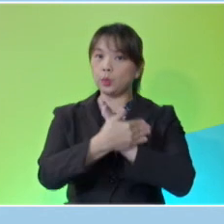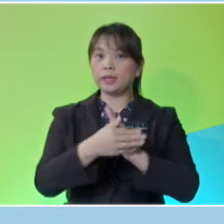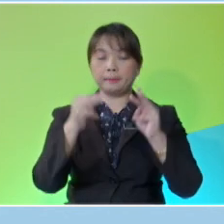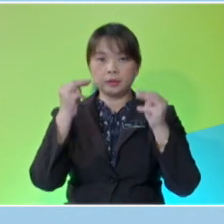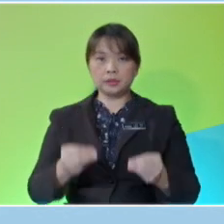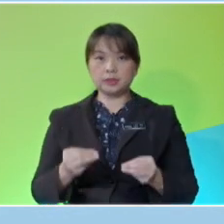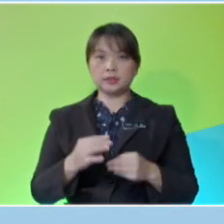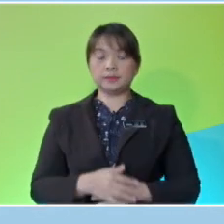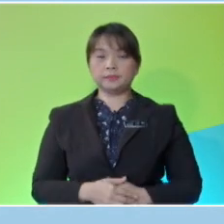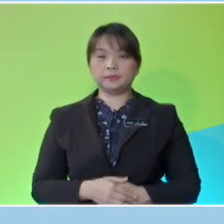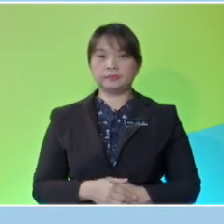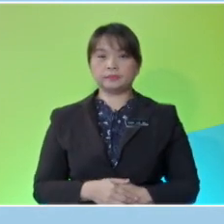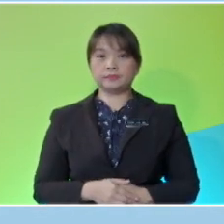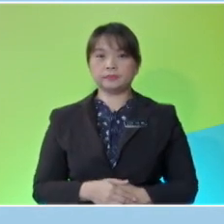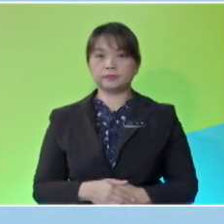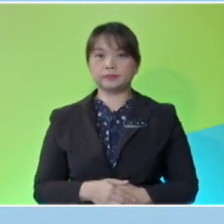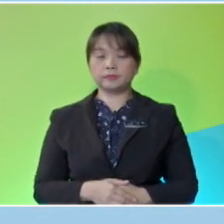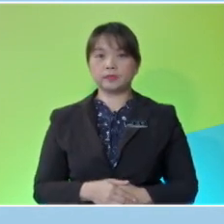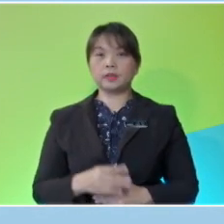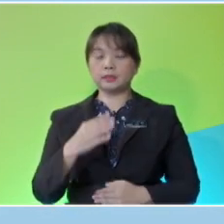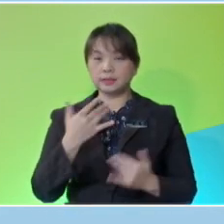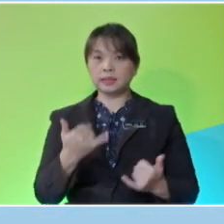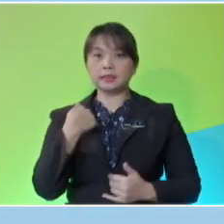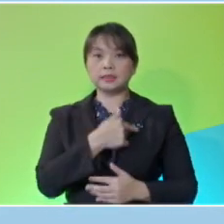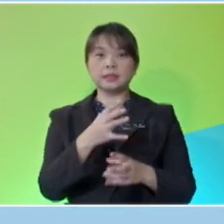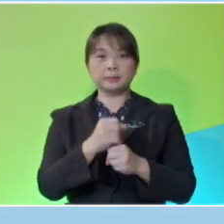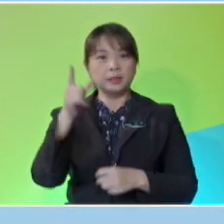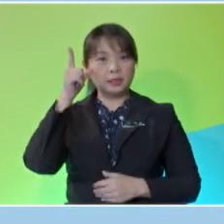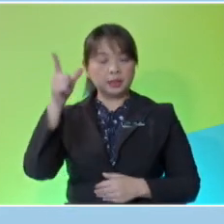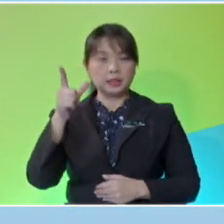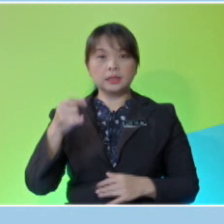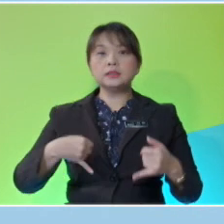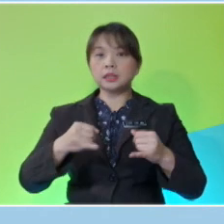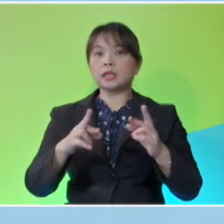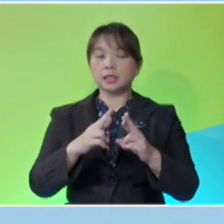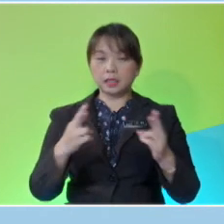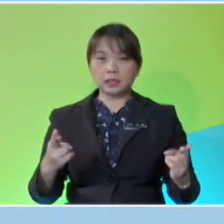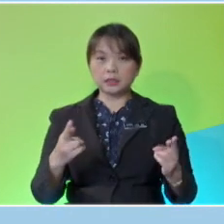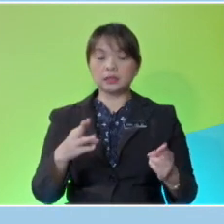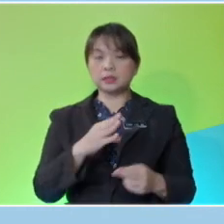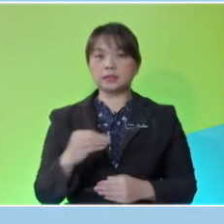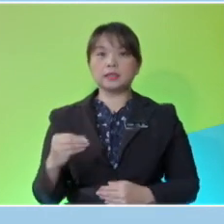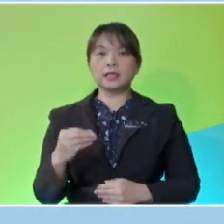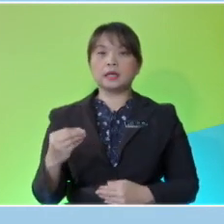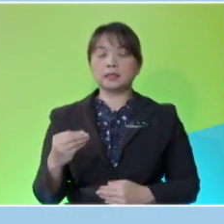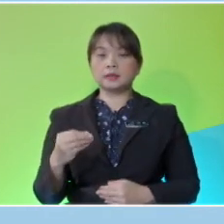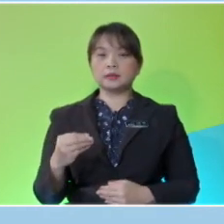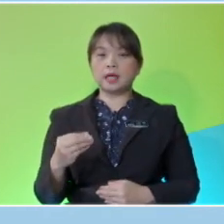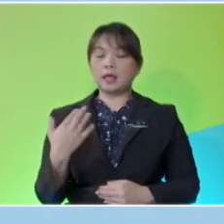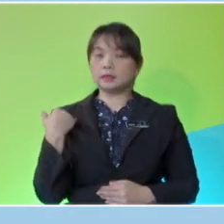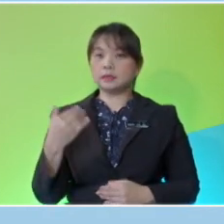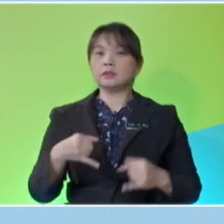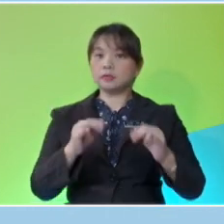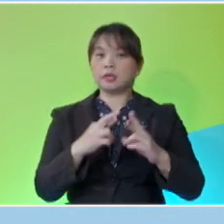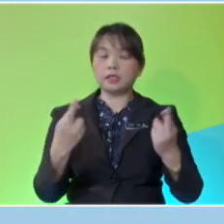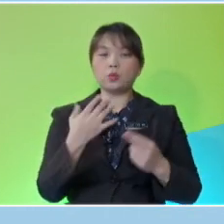karena semula jadi Oke seterusnya kita dapat lihat juga jaringan pengangkutan dan infrastruktur di mana terdapat jalan raya yang bergaris hitam berwarna